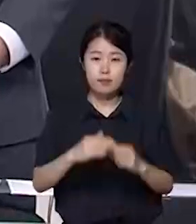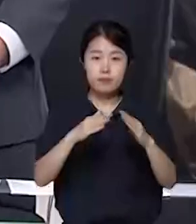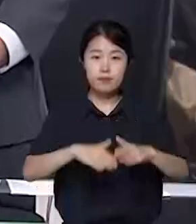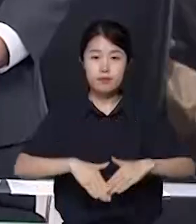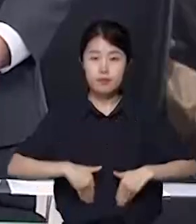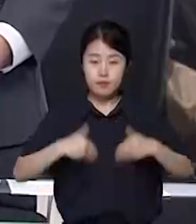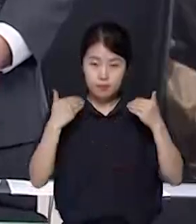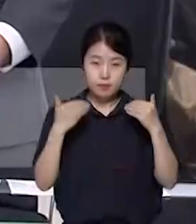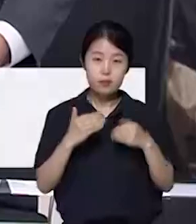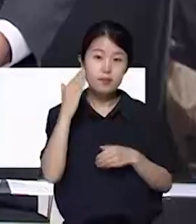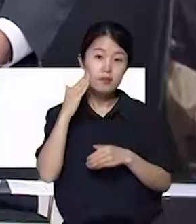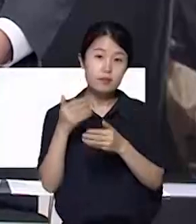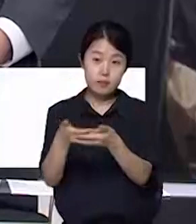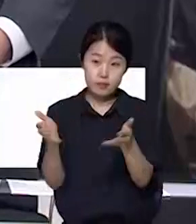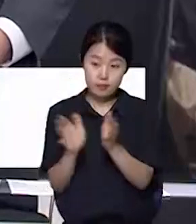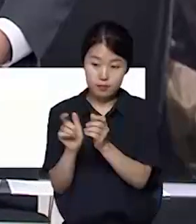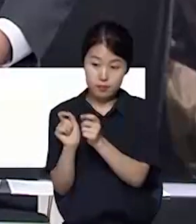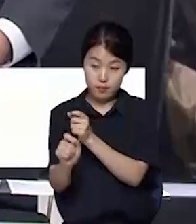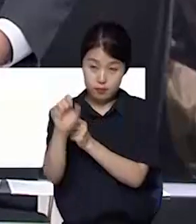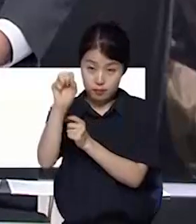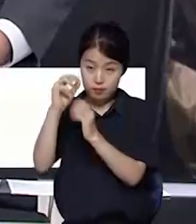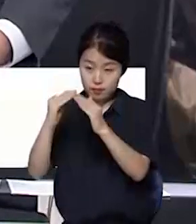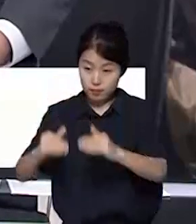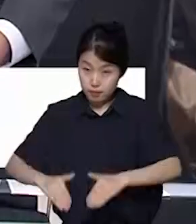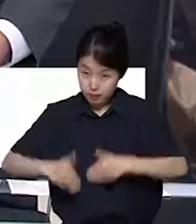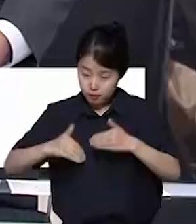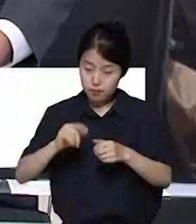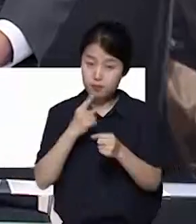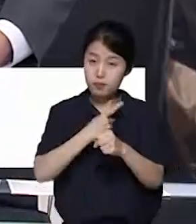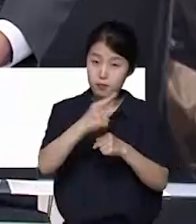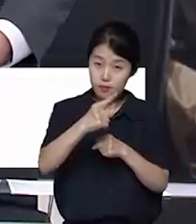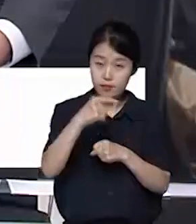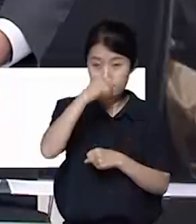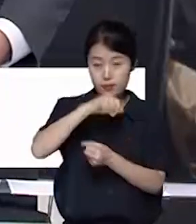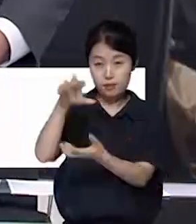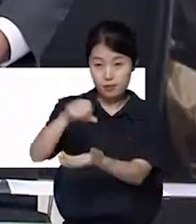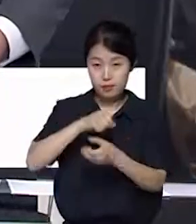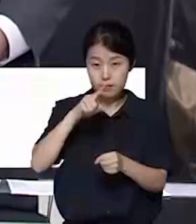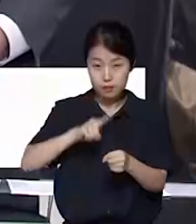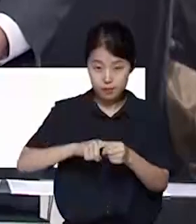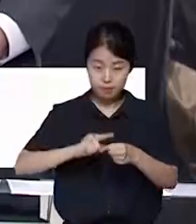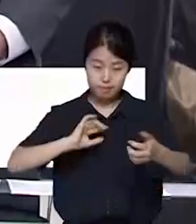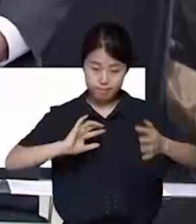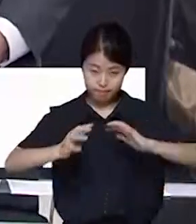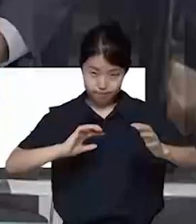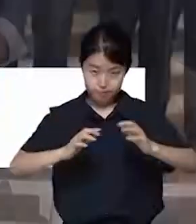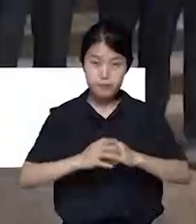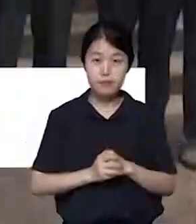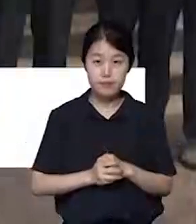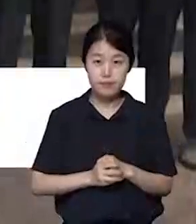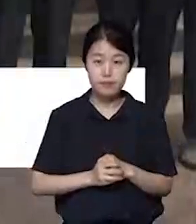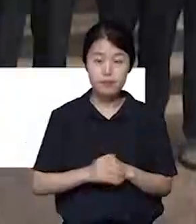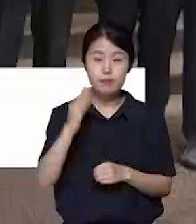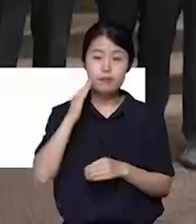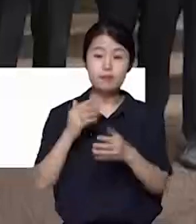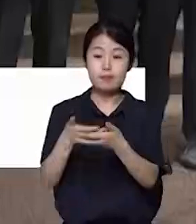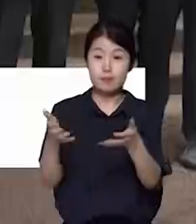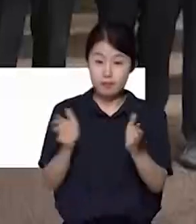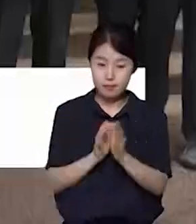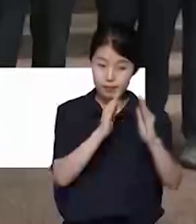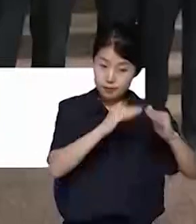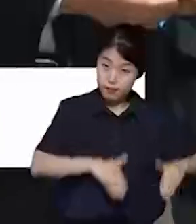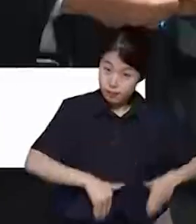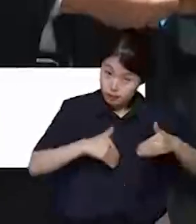전라남도와 더불어민주당 전라남도당이 내년 국비 확보를 위한 예산정책협의회를 가졌습니다. 전남도와 민주당 전남도당은